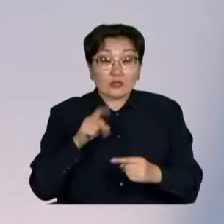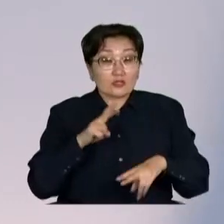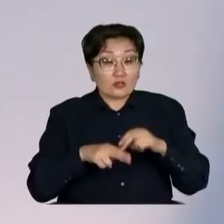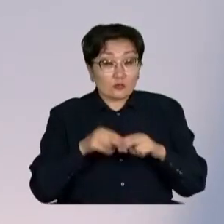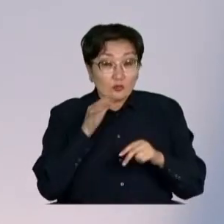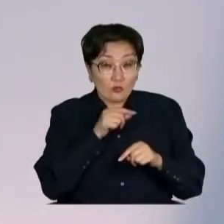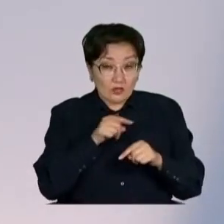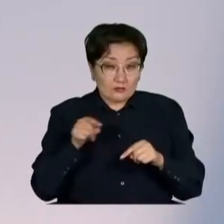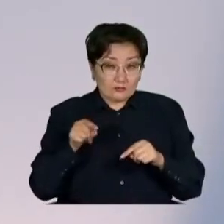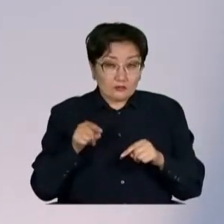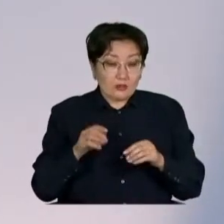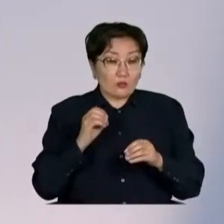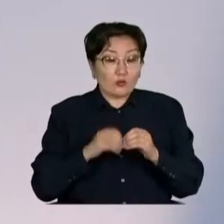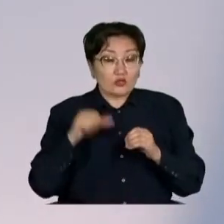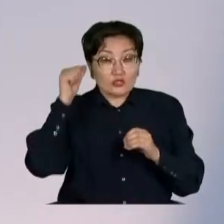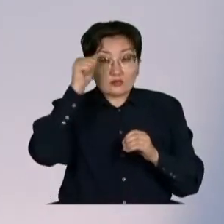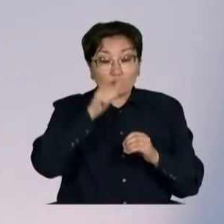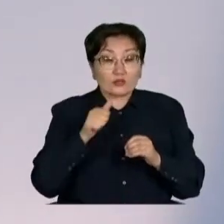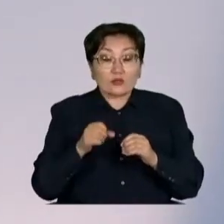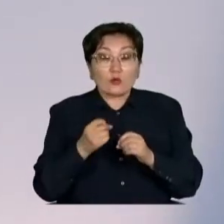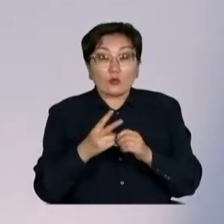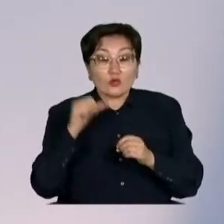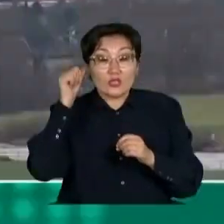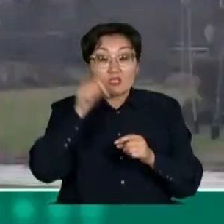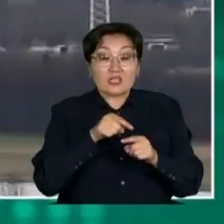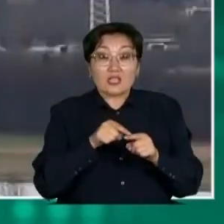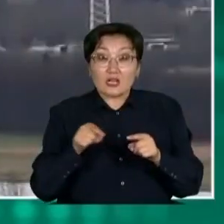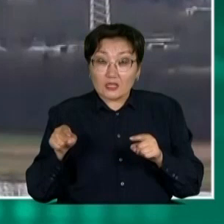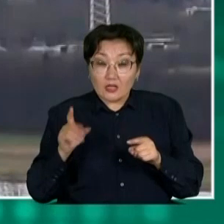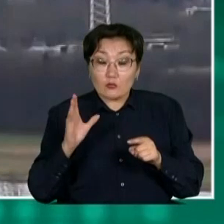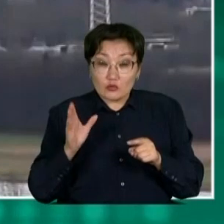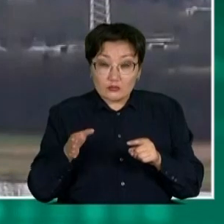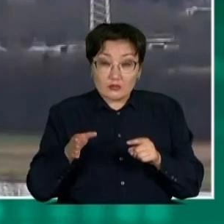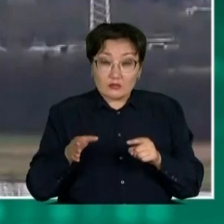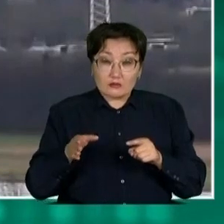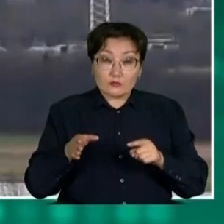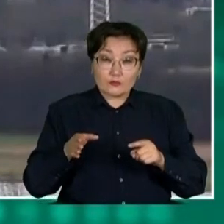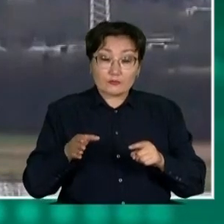уақыты 10 жыл мен 12 жылдың аралығы болады.